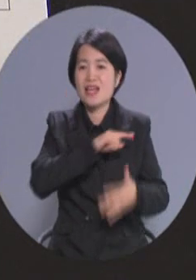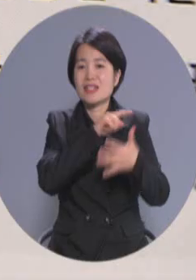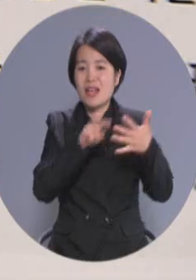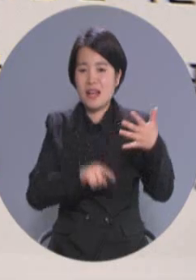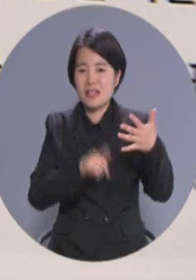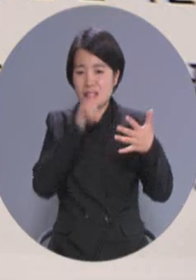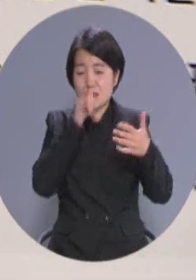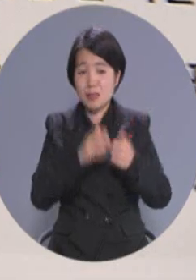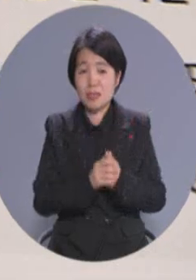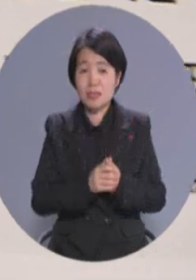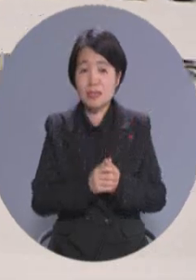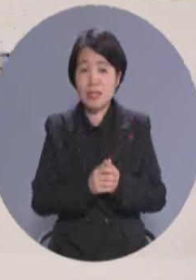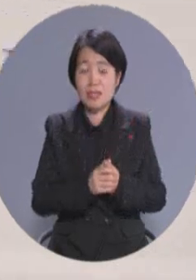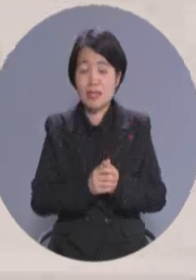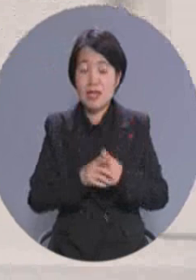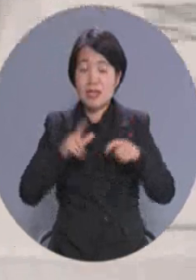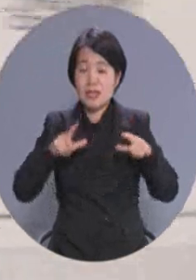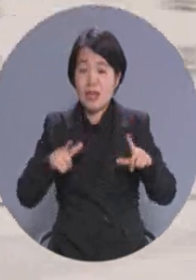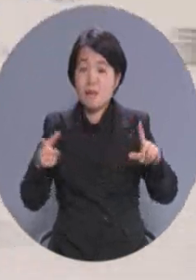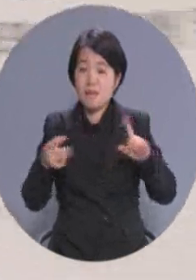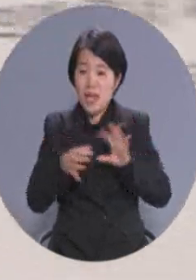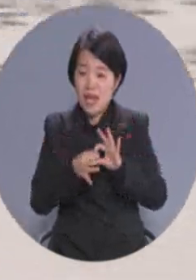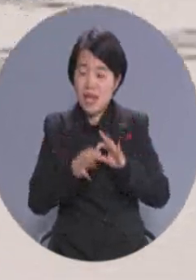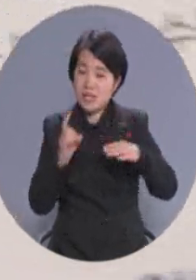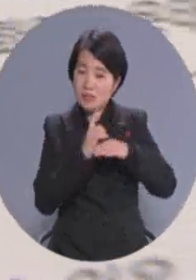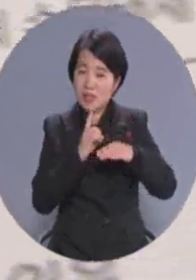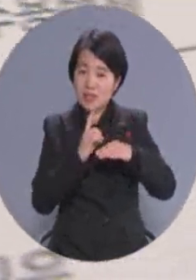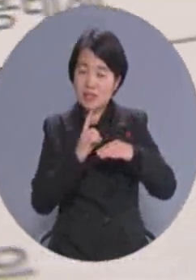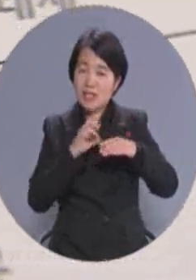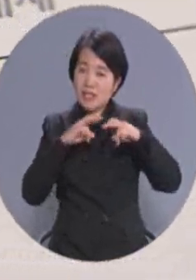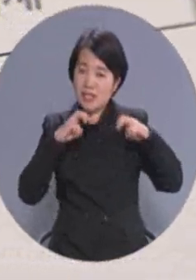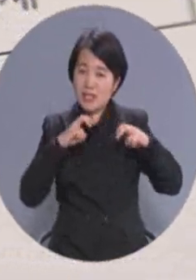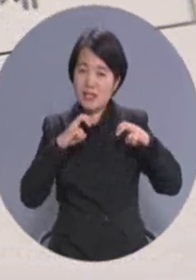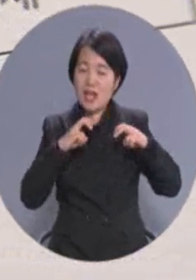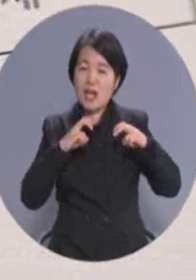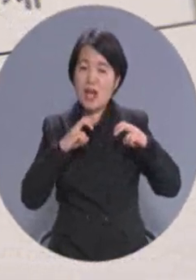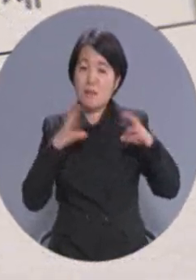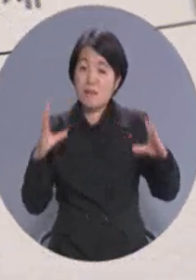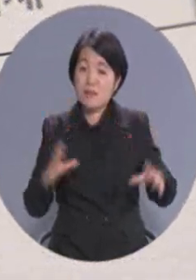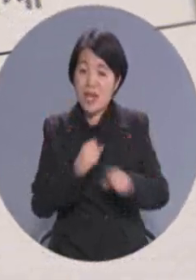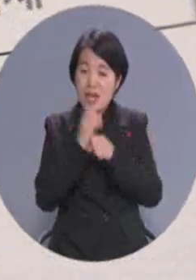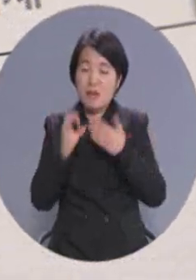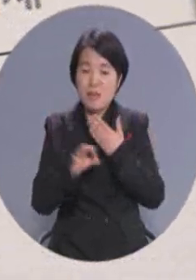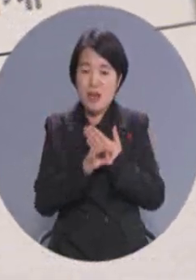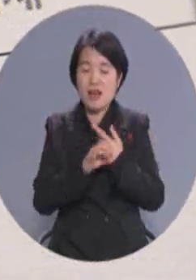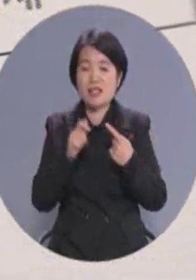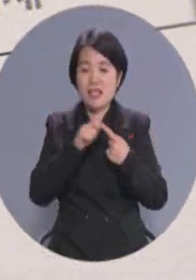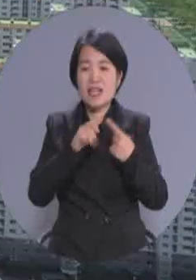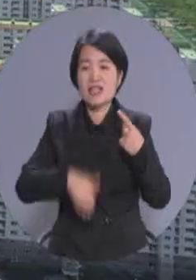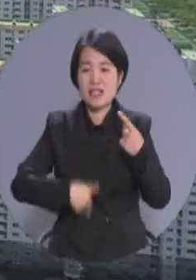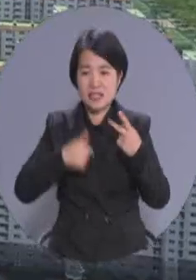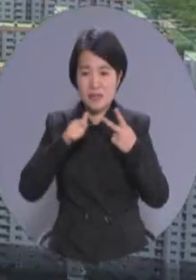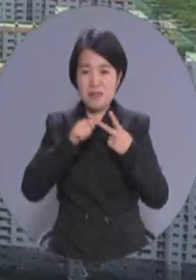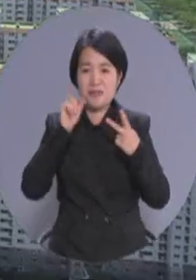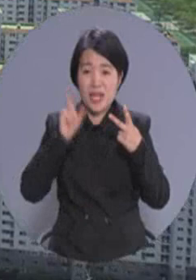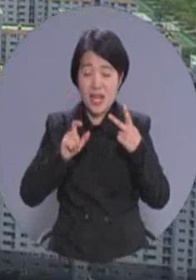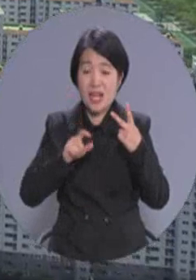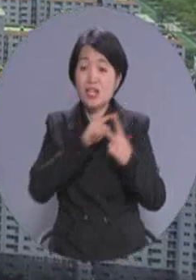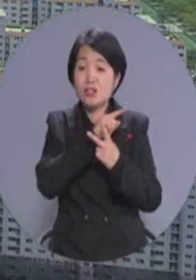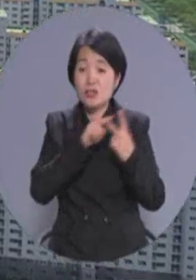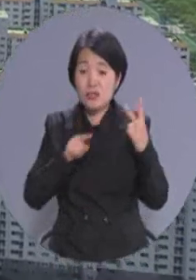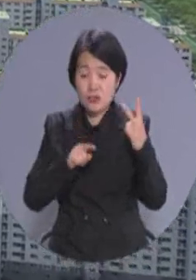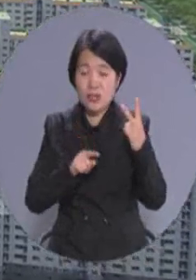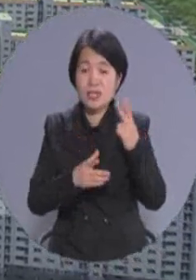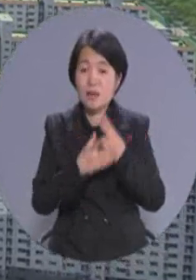등이었습니다이를 지역 소속감과 이미지 데이터를 활용해 분석하면 따뜻함과 강인함으로 압축됩니다 따뜻함과